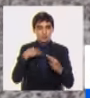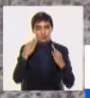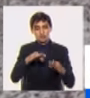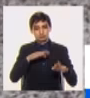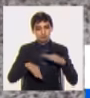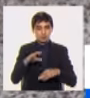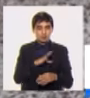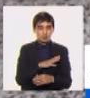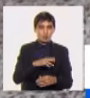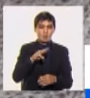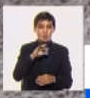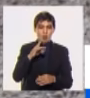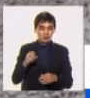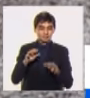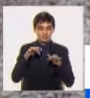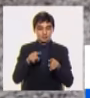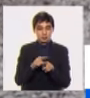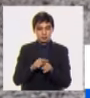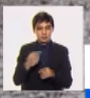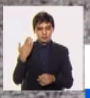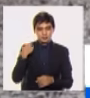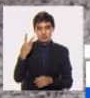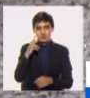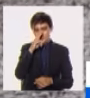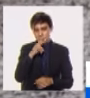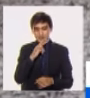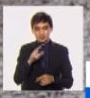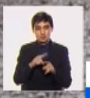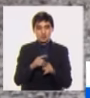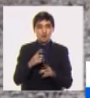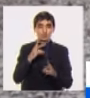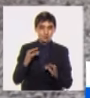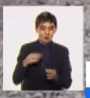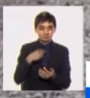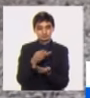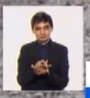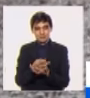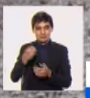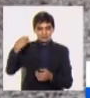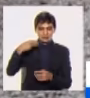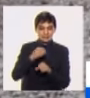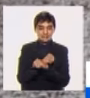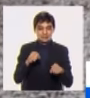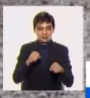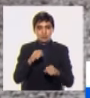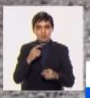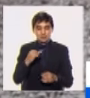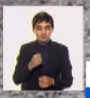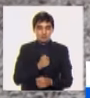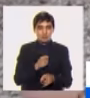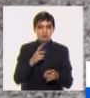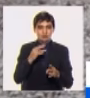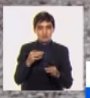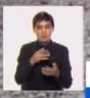плавать наслаждаться морем чего мы не могли желать два месяца но загорать и отдыхать на пляже нам нельзя к сожалению так что это полу